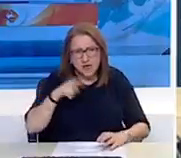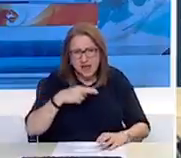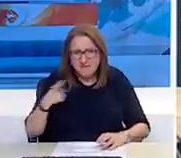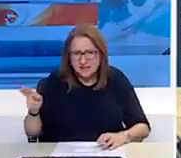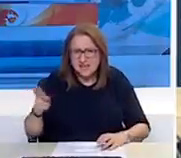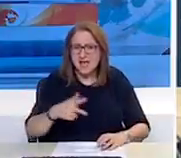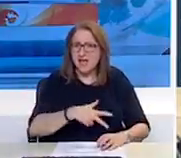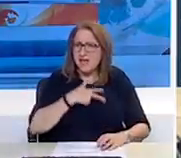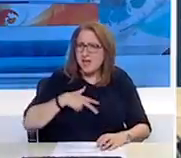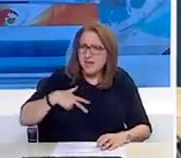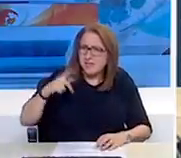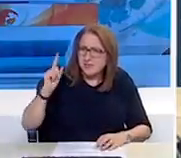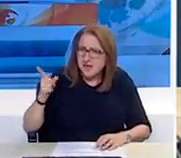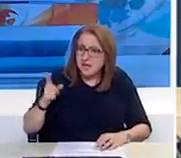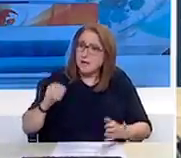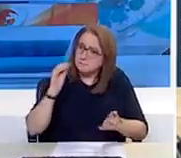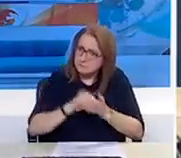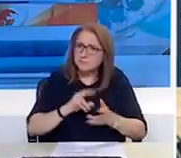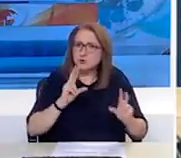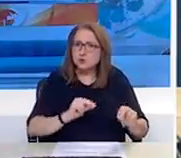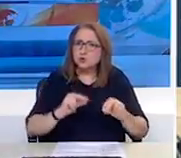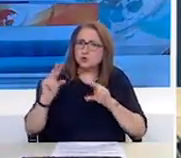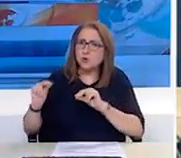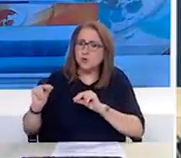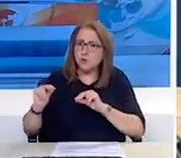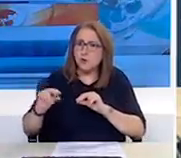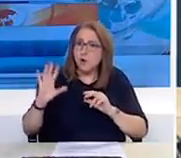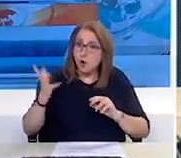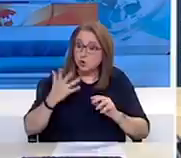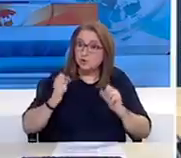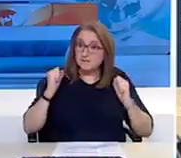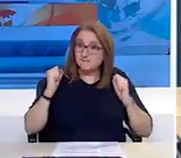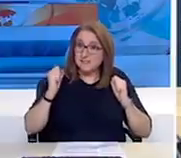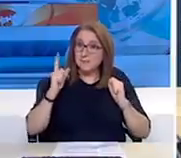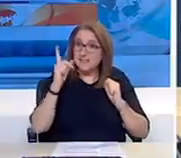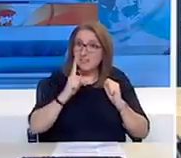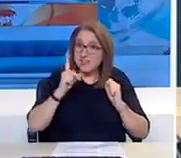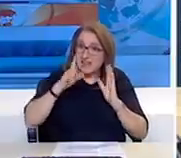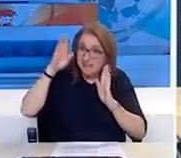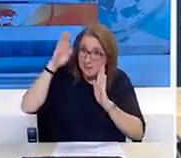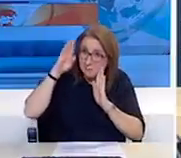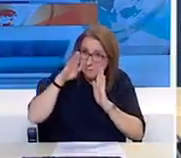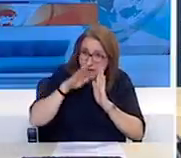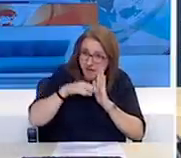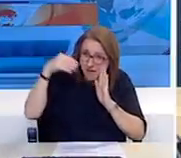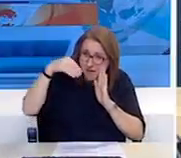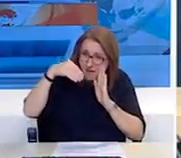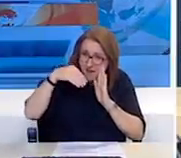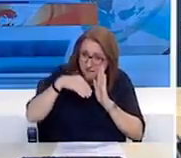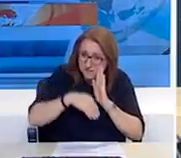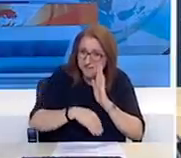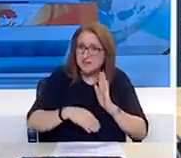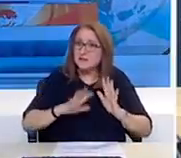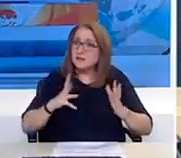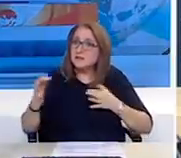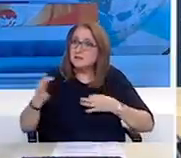βρήκε επίσης παρόμοια ευρήματα, ότι χαμηλά επίπεδα βιταμίνης Δέλτα, και υπάρχουν συγκεκριμένα επίπεδα που υιοθετούν αυτή